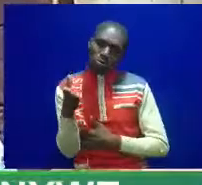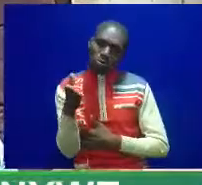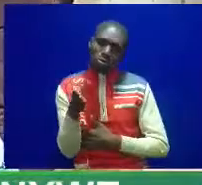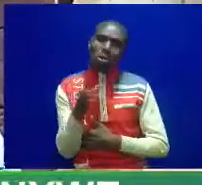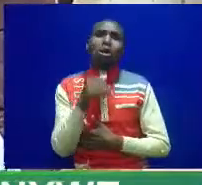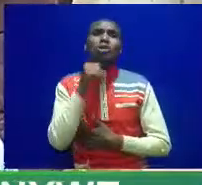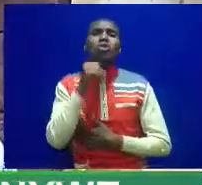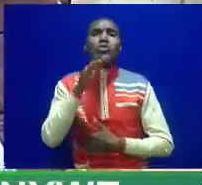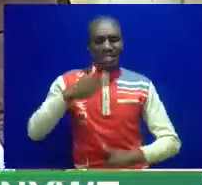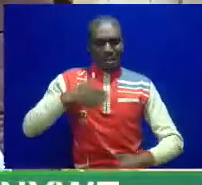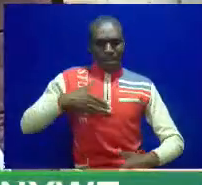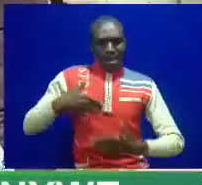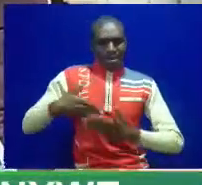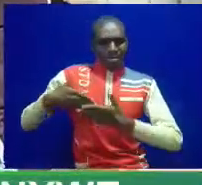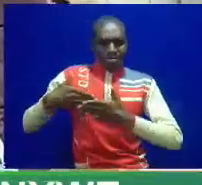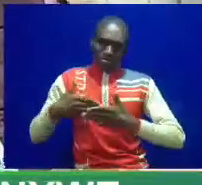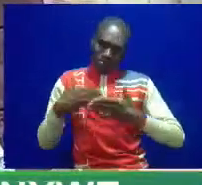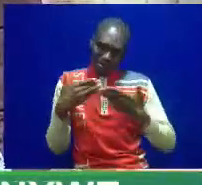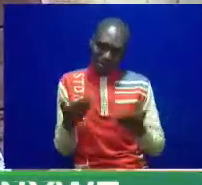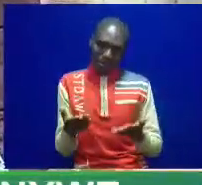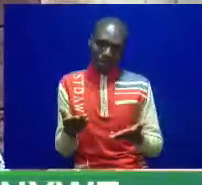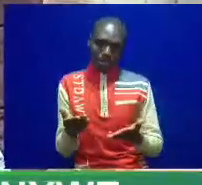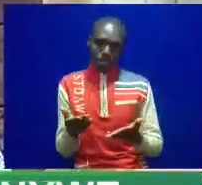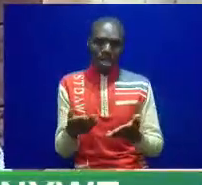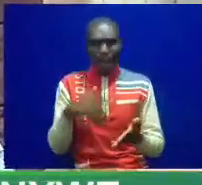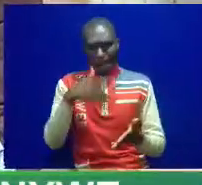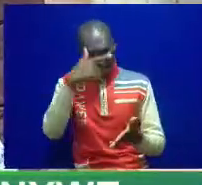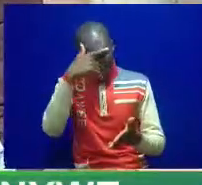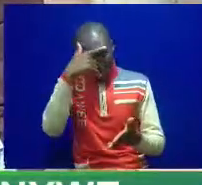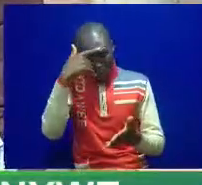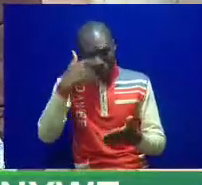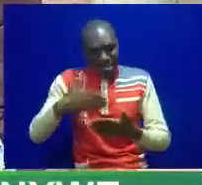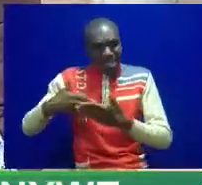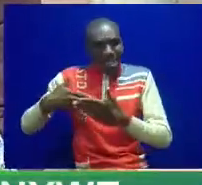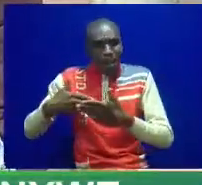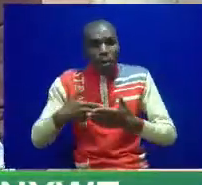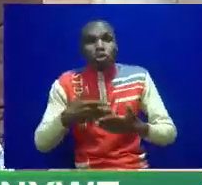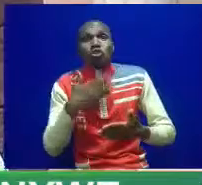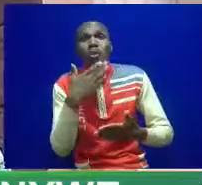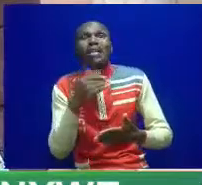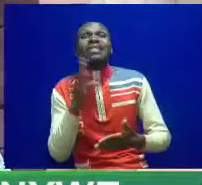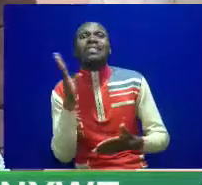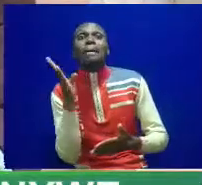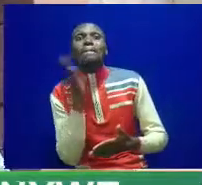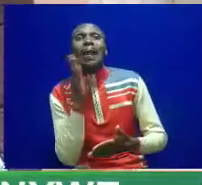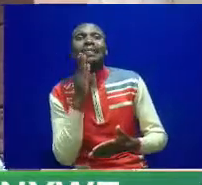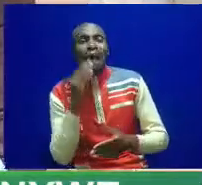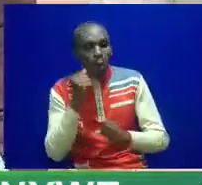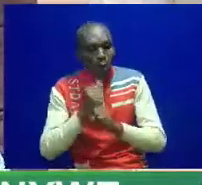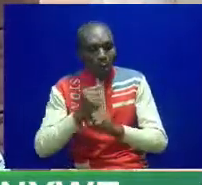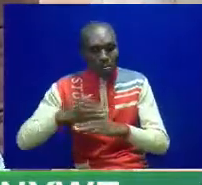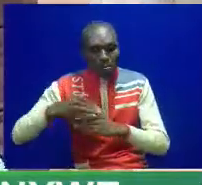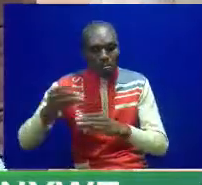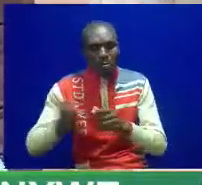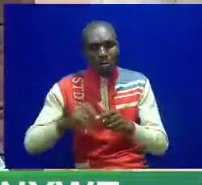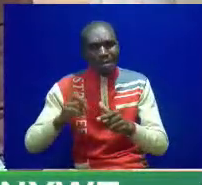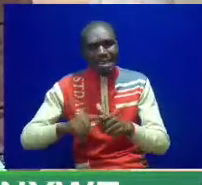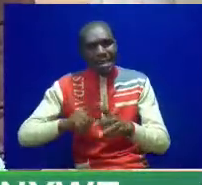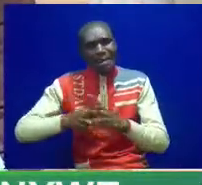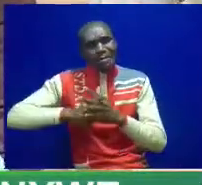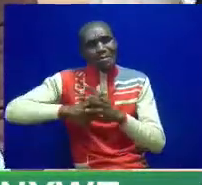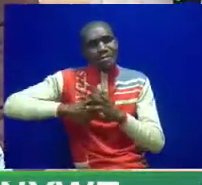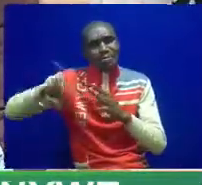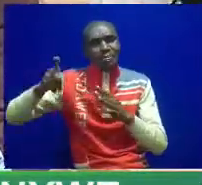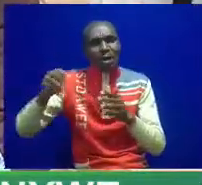nko anarenga no mwana na ngina. Asengencho umwana natagete nginange na sari. Umusubati oyo chira alikuruwa saba